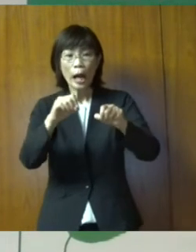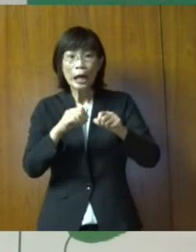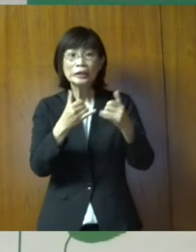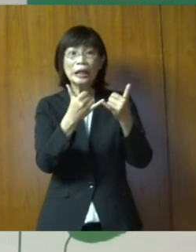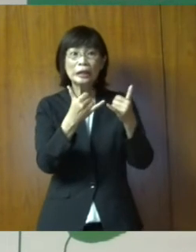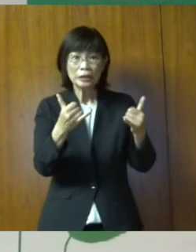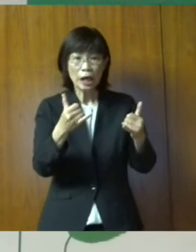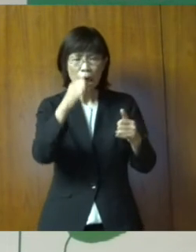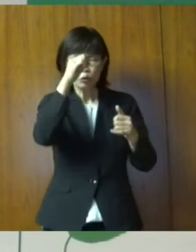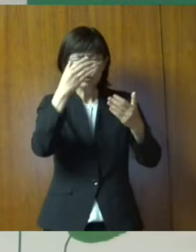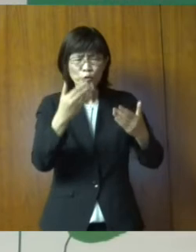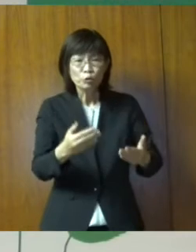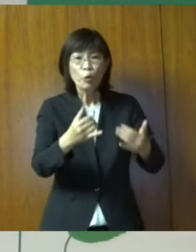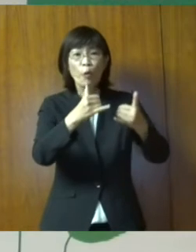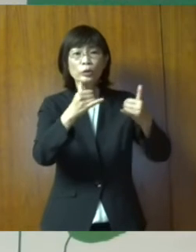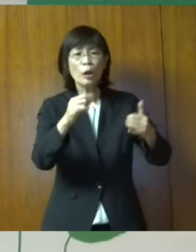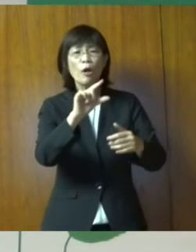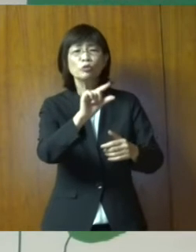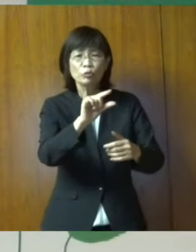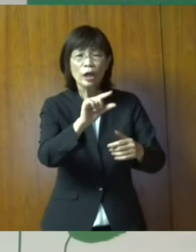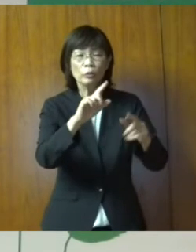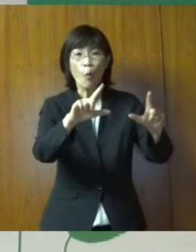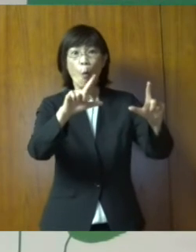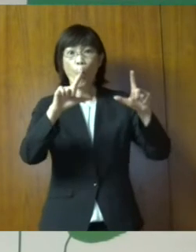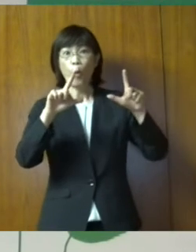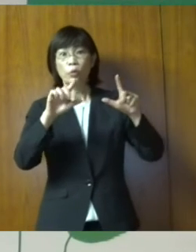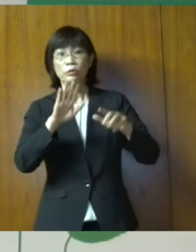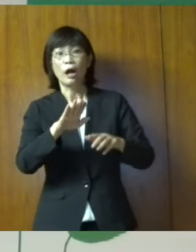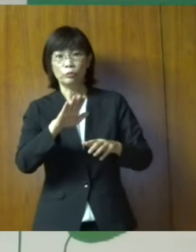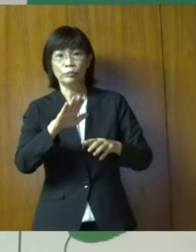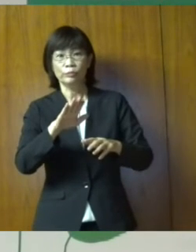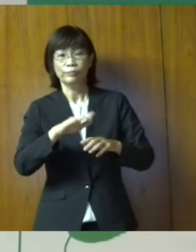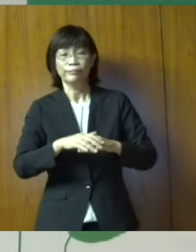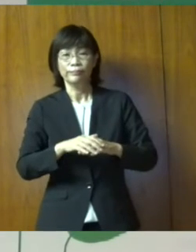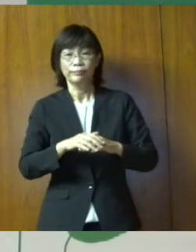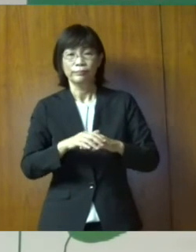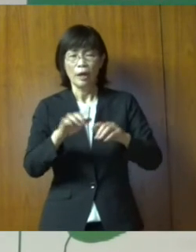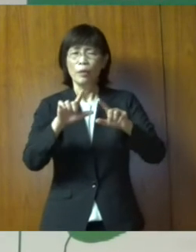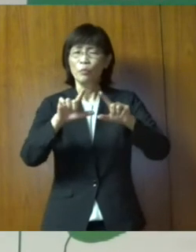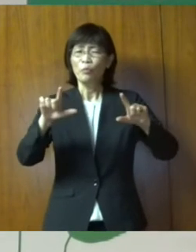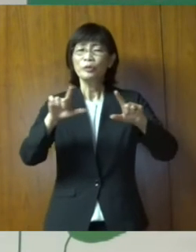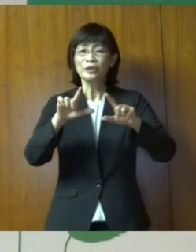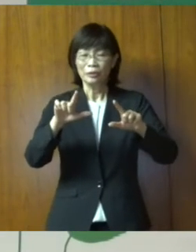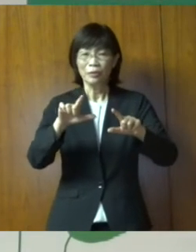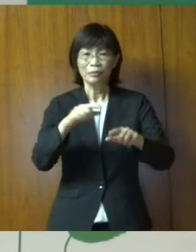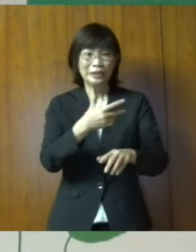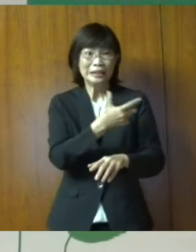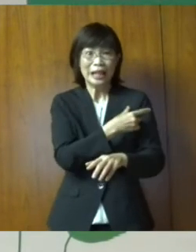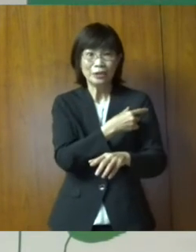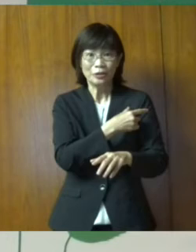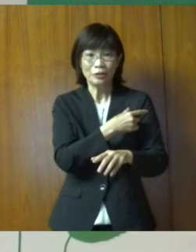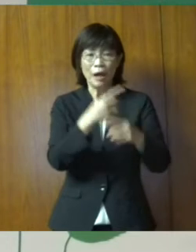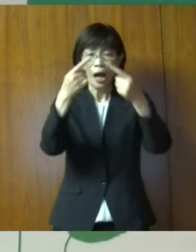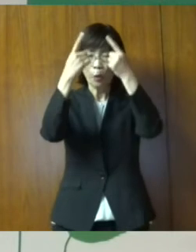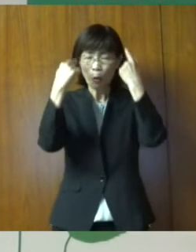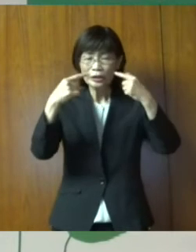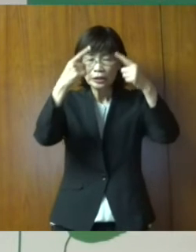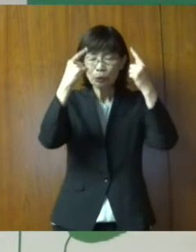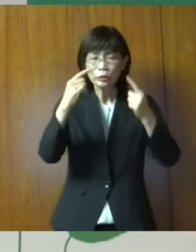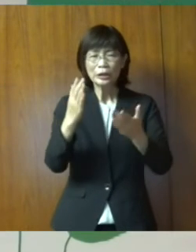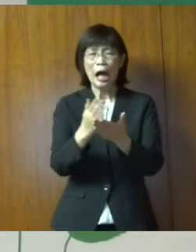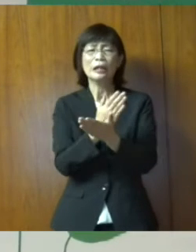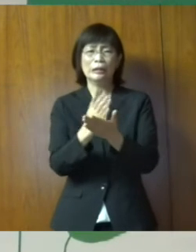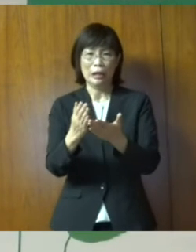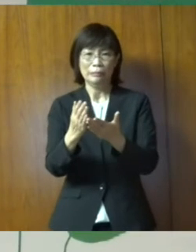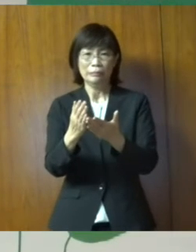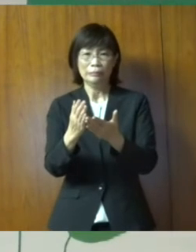や重症化する人が少ないと報告されています。もちろんワクチン接種は個人の判断によるものです